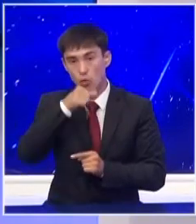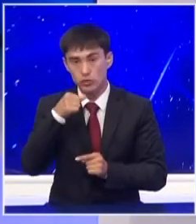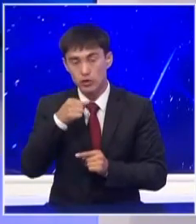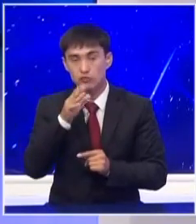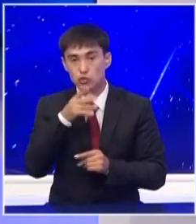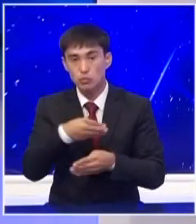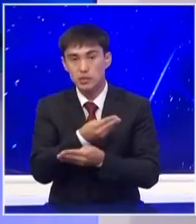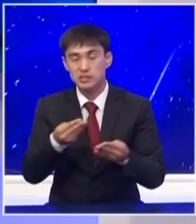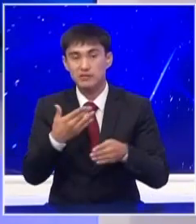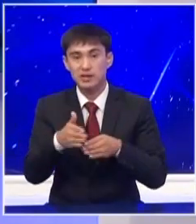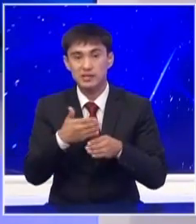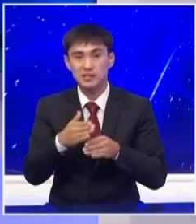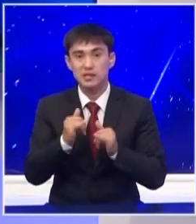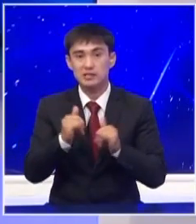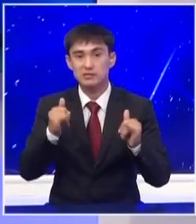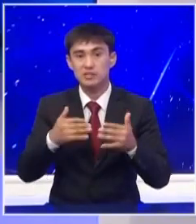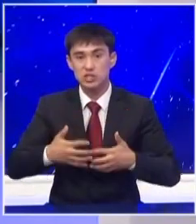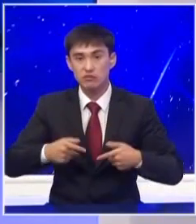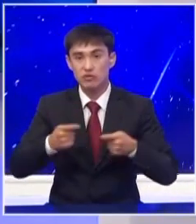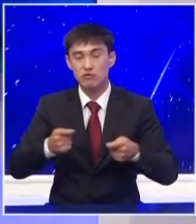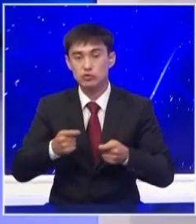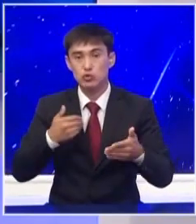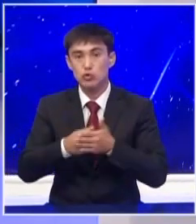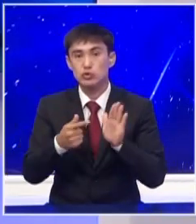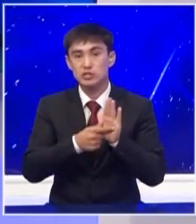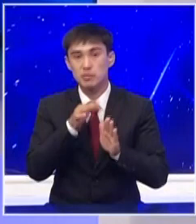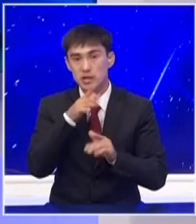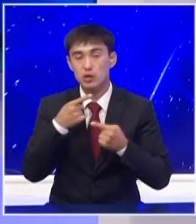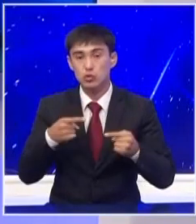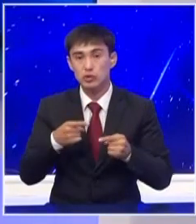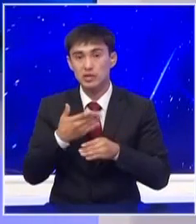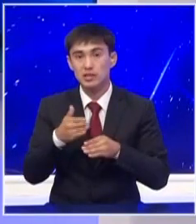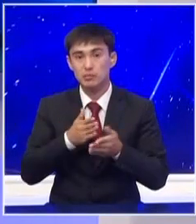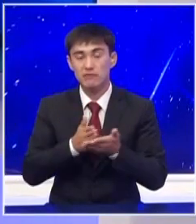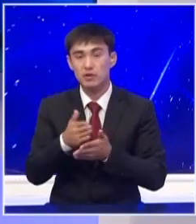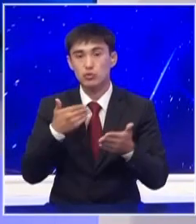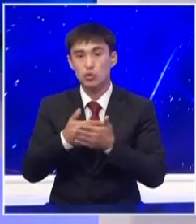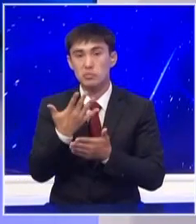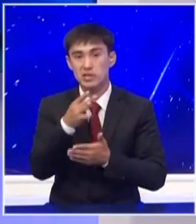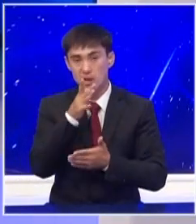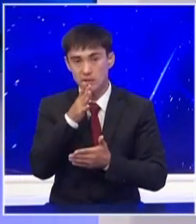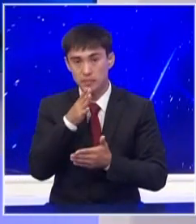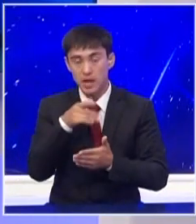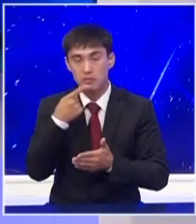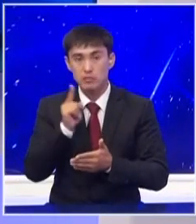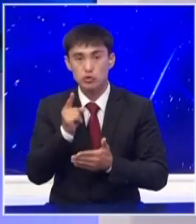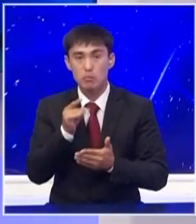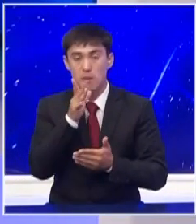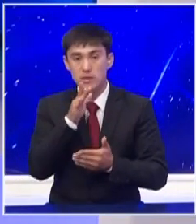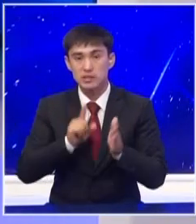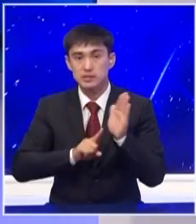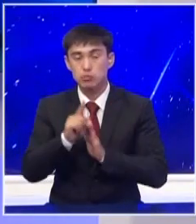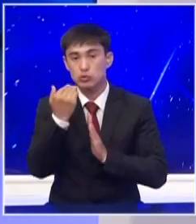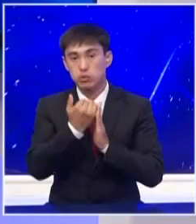Срок предоставления кредита для развития животноводства до 7 лет, а для других направлений до 5. Стоит отметить, с момента